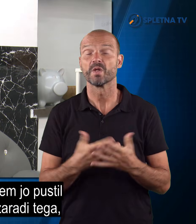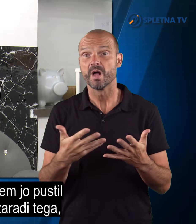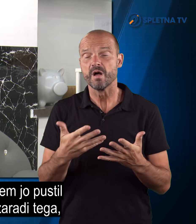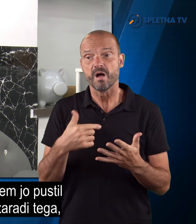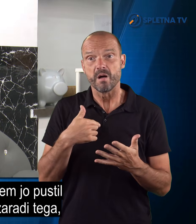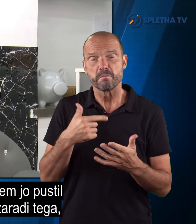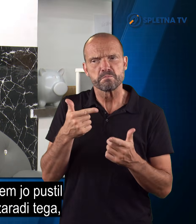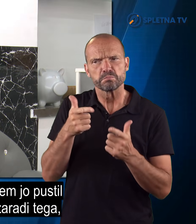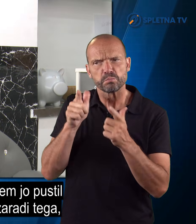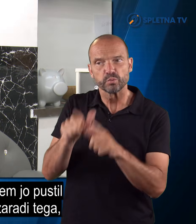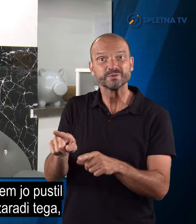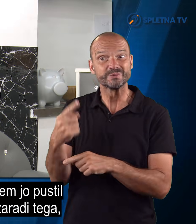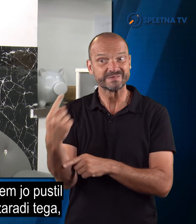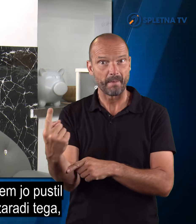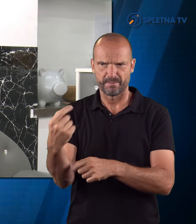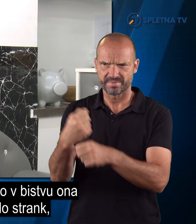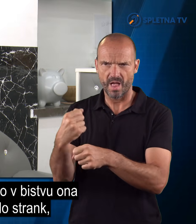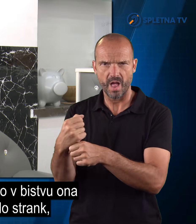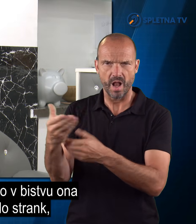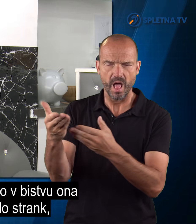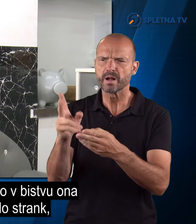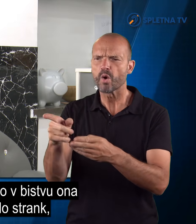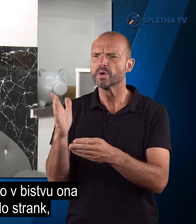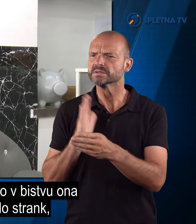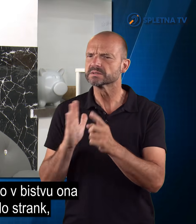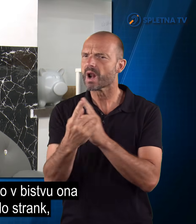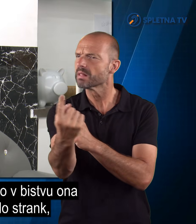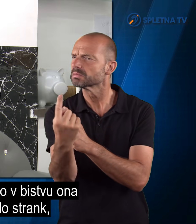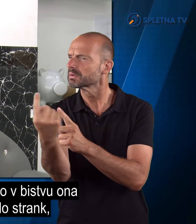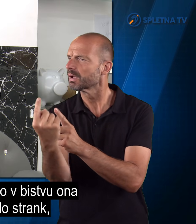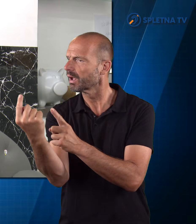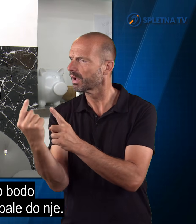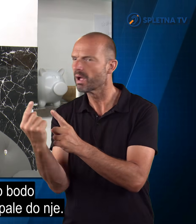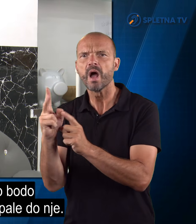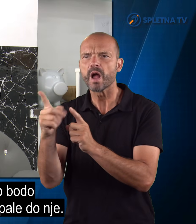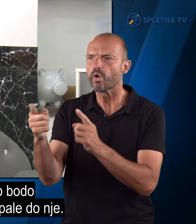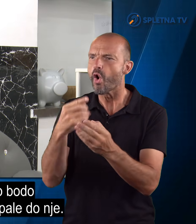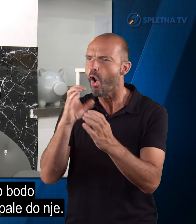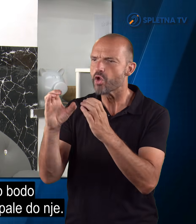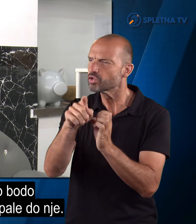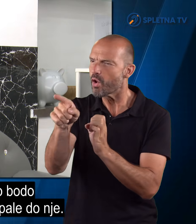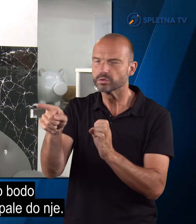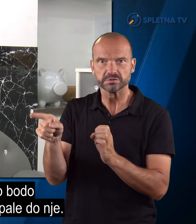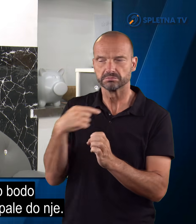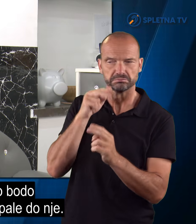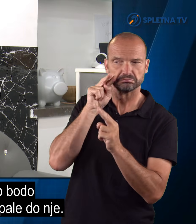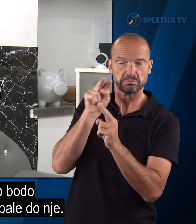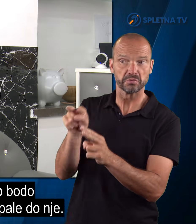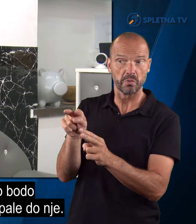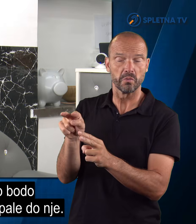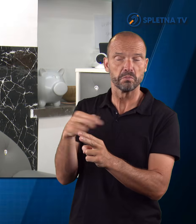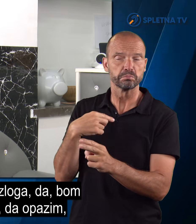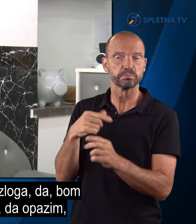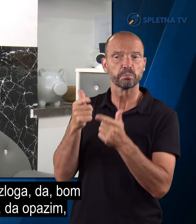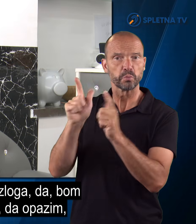Z namenom sem jo pustil samo glih zaradi tega, da vidim, kako bo v bistvu ona pristopala do strank, tudi kako bodo stranke pristopale do nje.